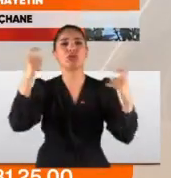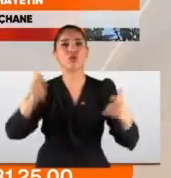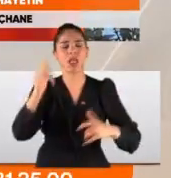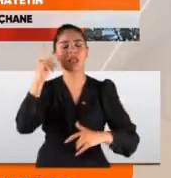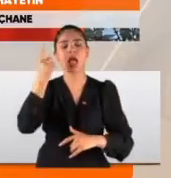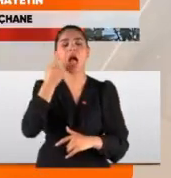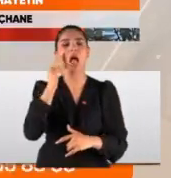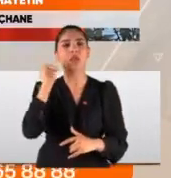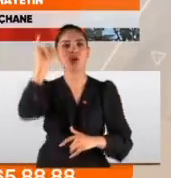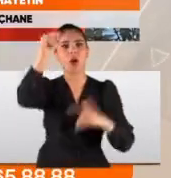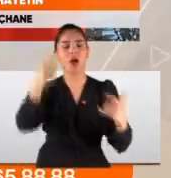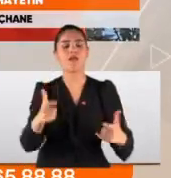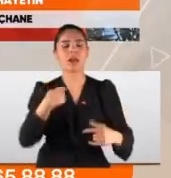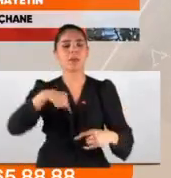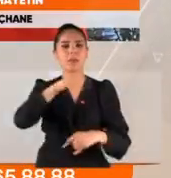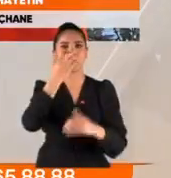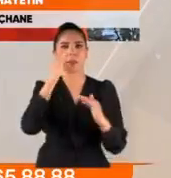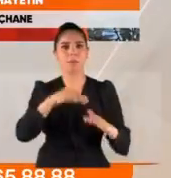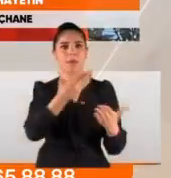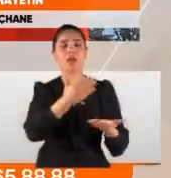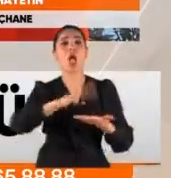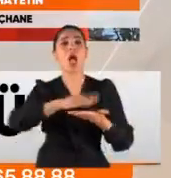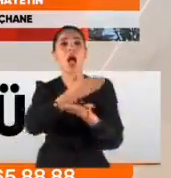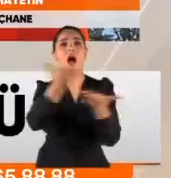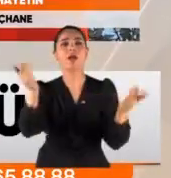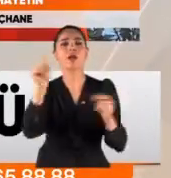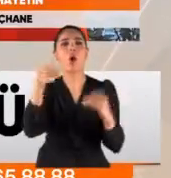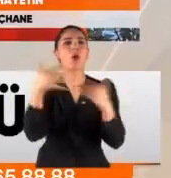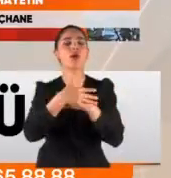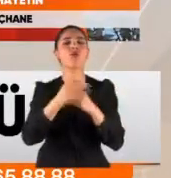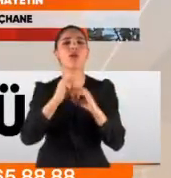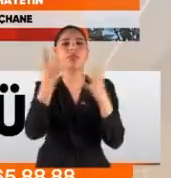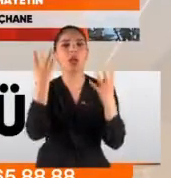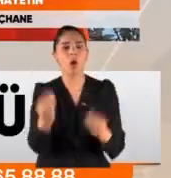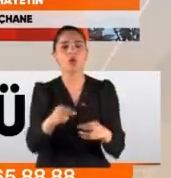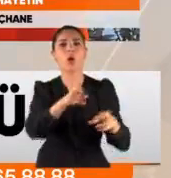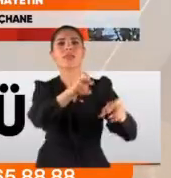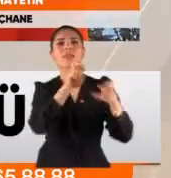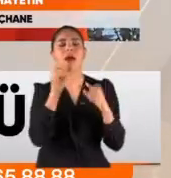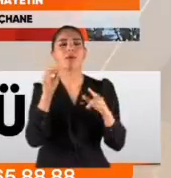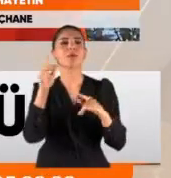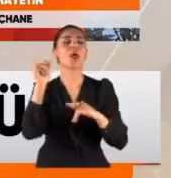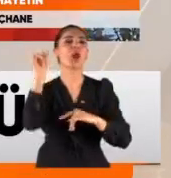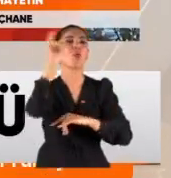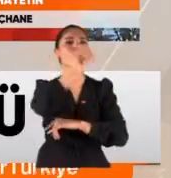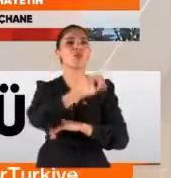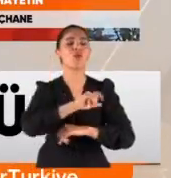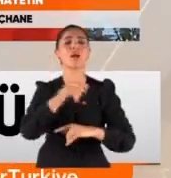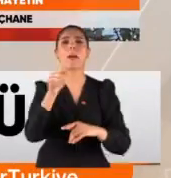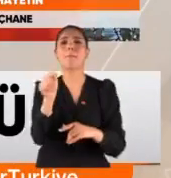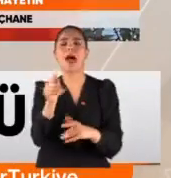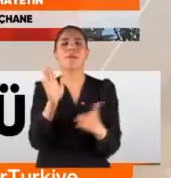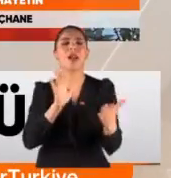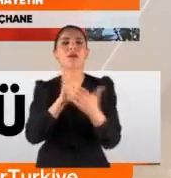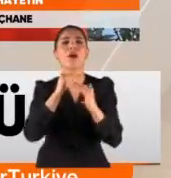Atatürk Havalimanı'nda bizleri bekliyor. Arkadaşlarımız o gece yaşananları tanklara, uçaklara, toplara, mermilere karşı